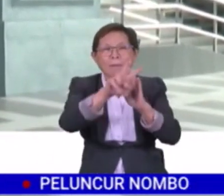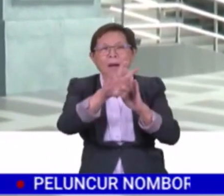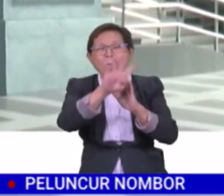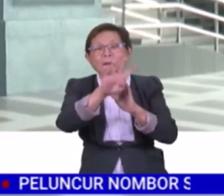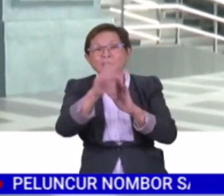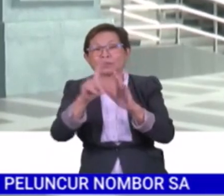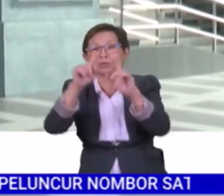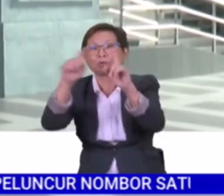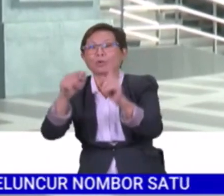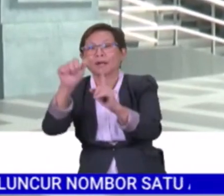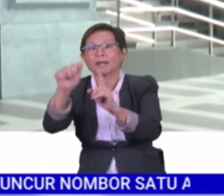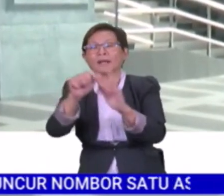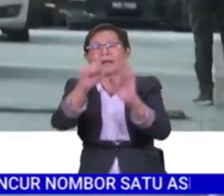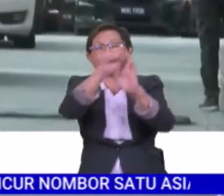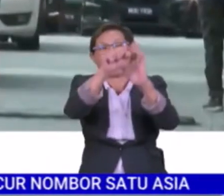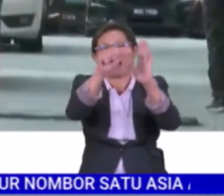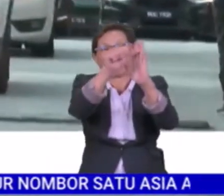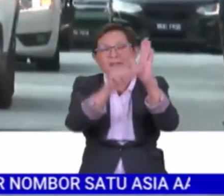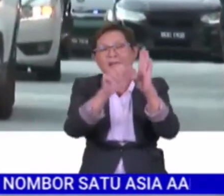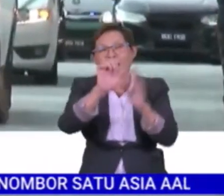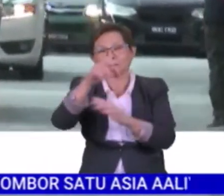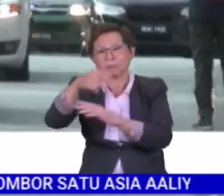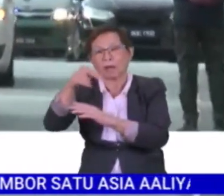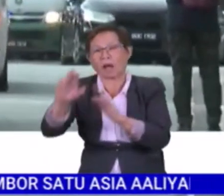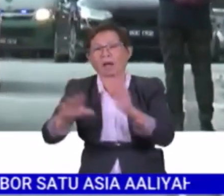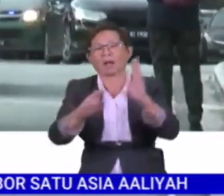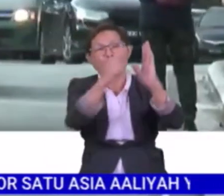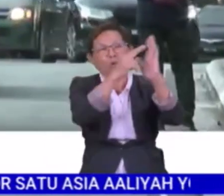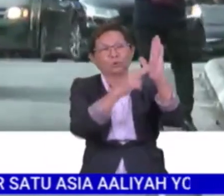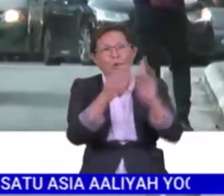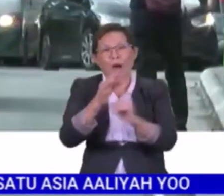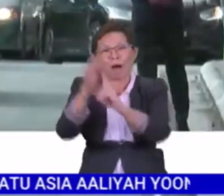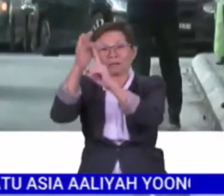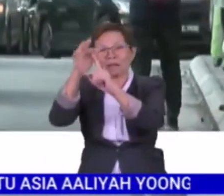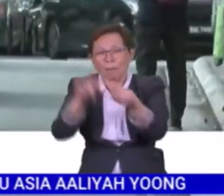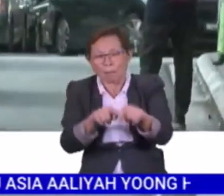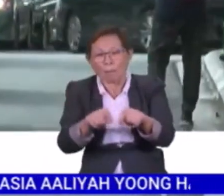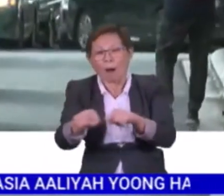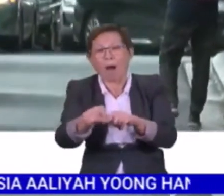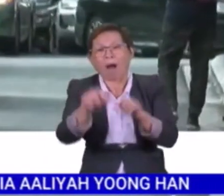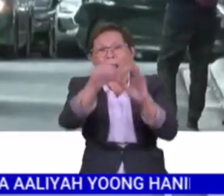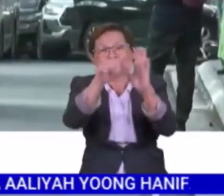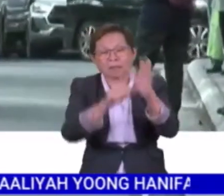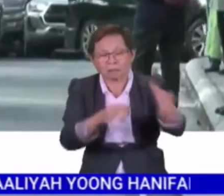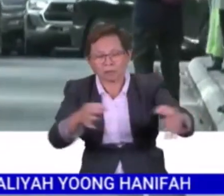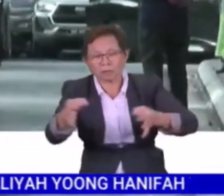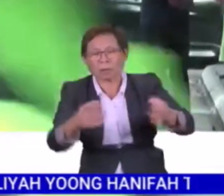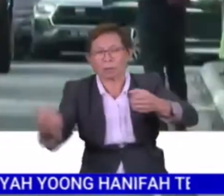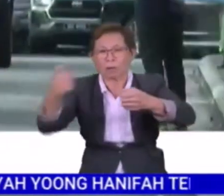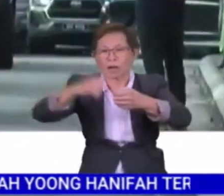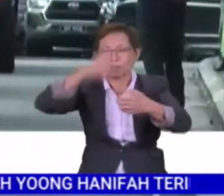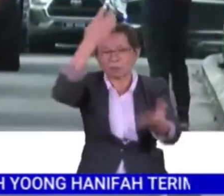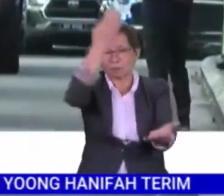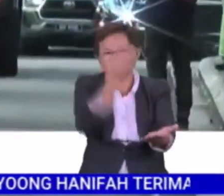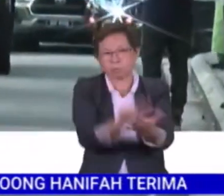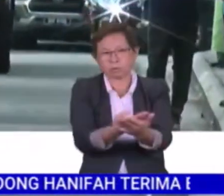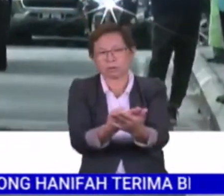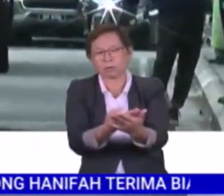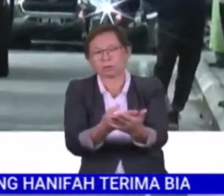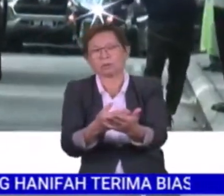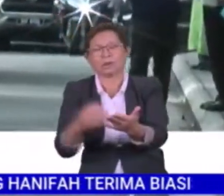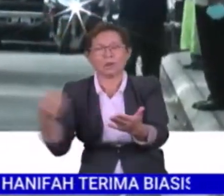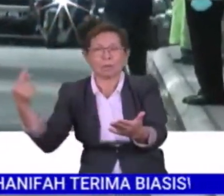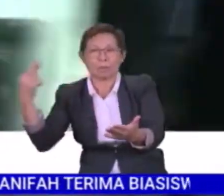41-A Akta SPRM iaitu peruntukan khas yang mengatasi Seksyen 65 Akta Keterangan Berkaitan Bukti